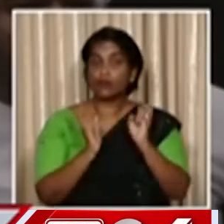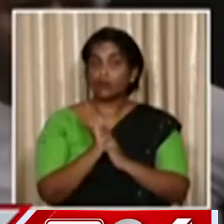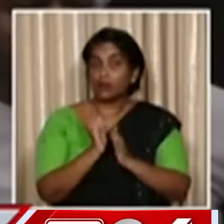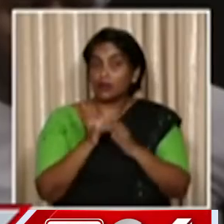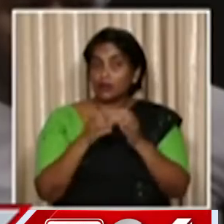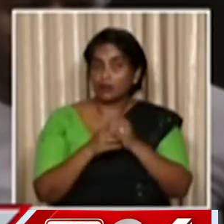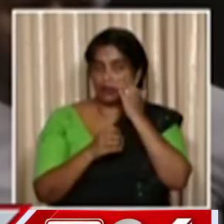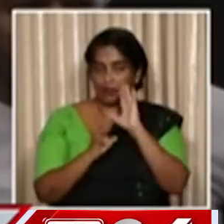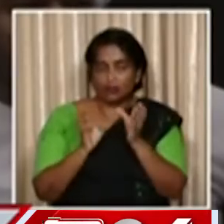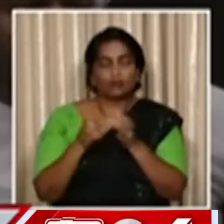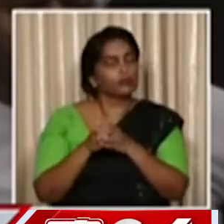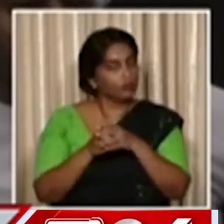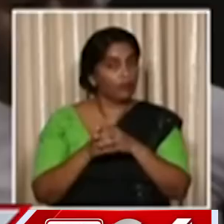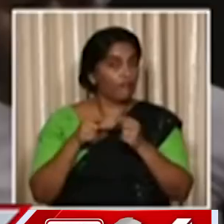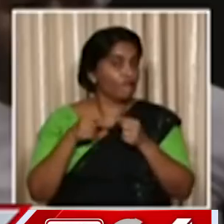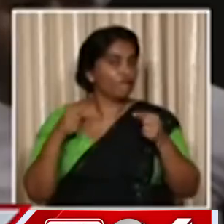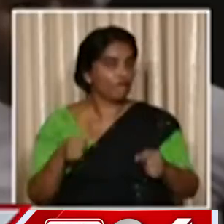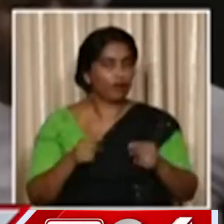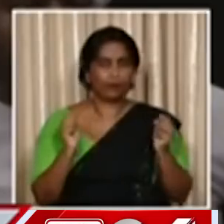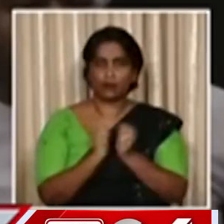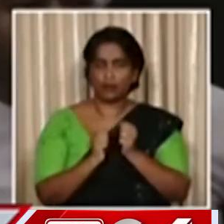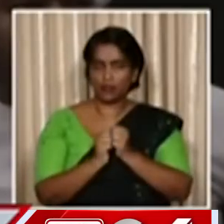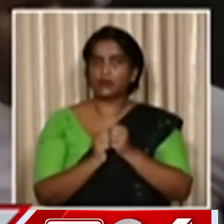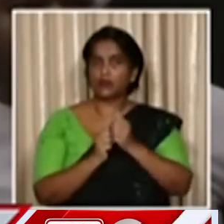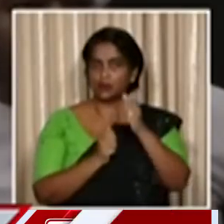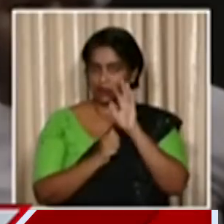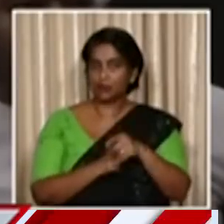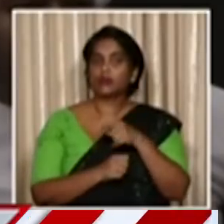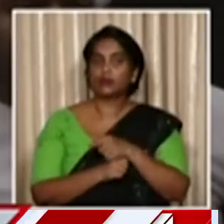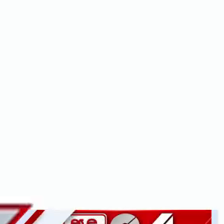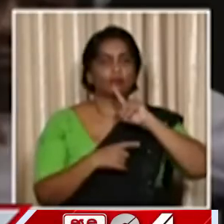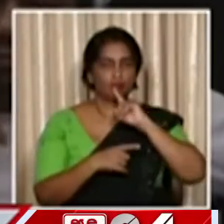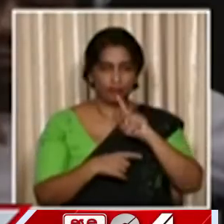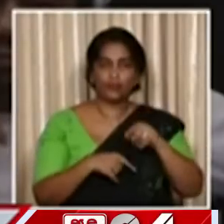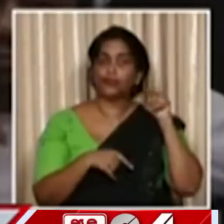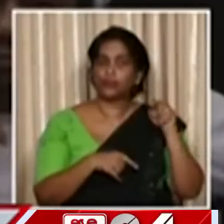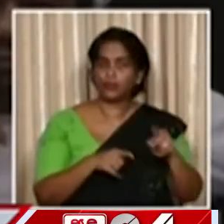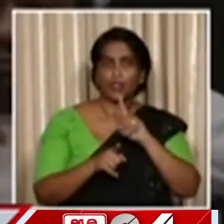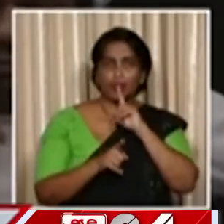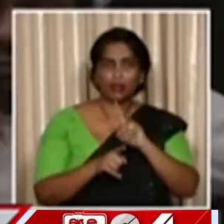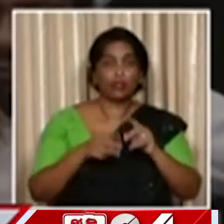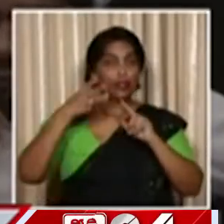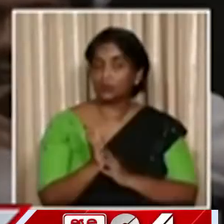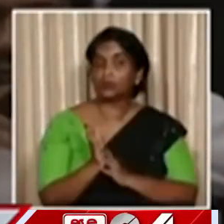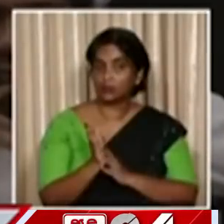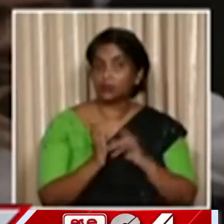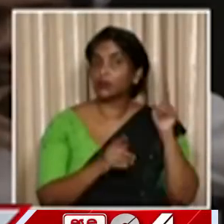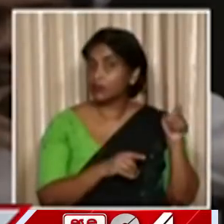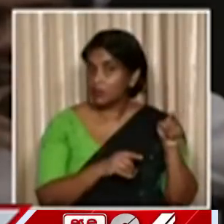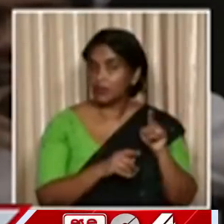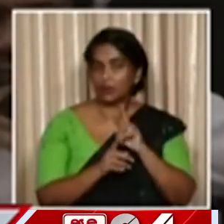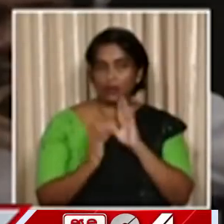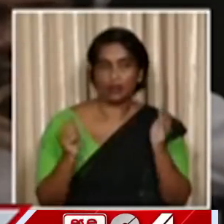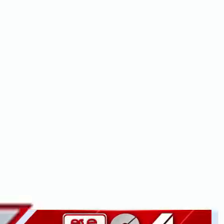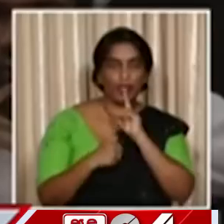සභාවේ ස්වාධීනත්වයට එරෙහිව වැඩ කරපු කටයුතු කරලා තියෙනවා කියන මේ සමාජිකයා. මෙතුමාට ඉදිරිපත් කළ තියෙන තුන්වෙනි චෝදනාව මොකක්ද? මොහු